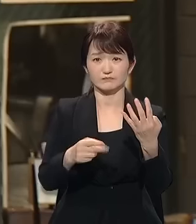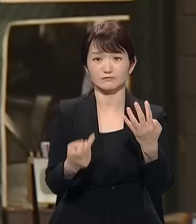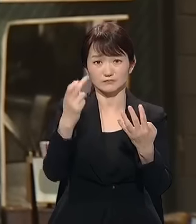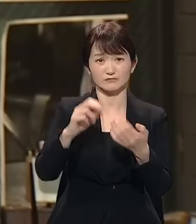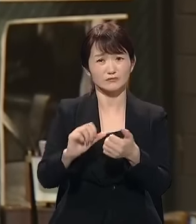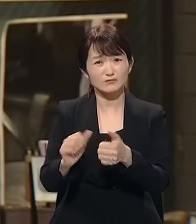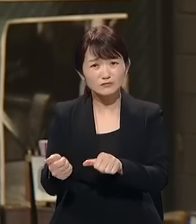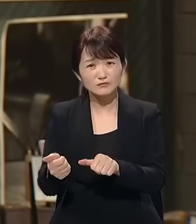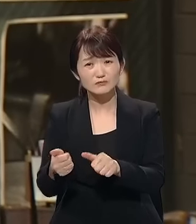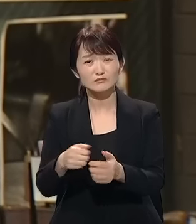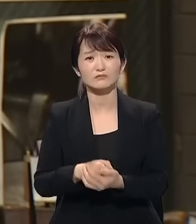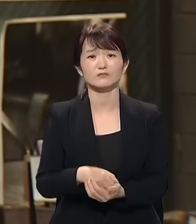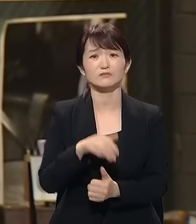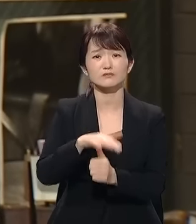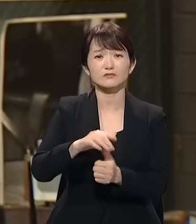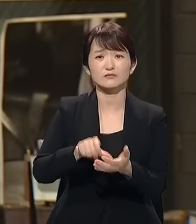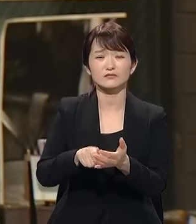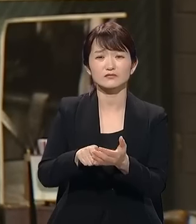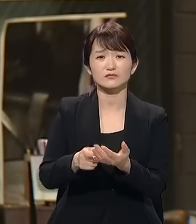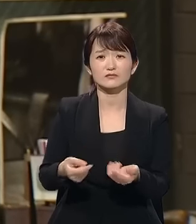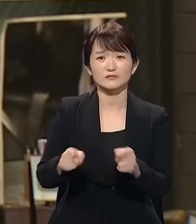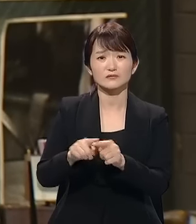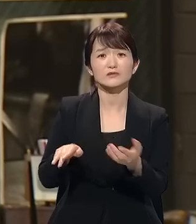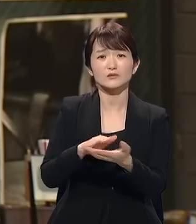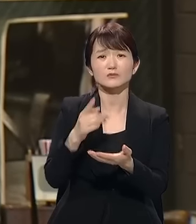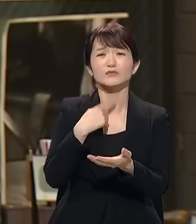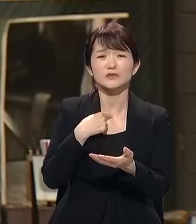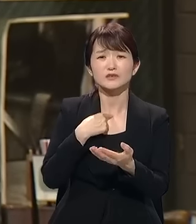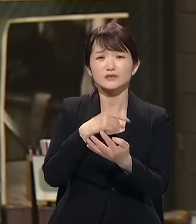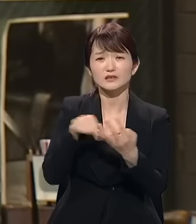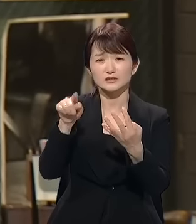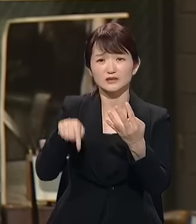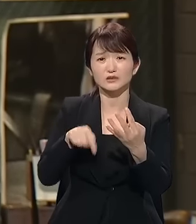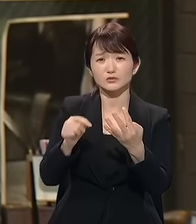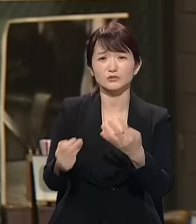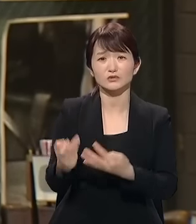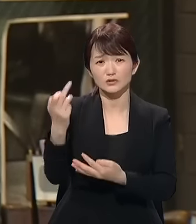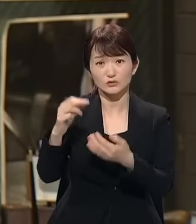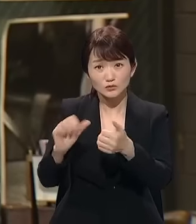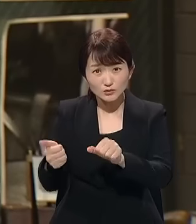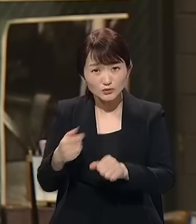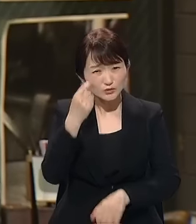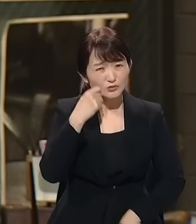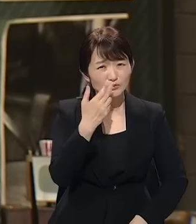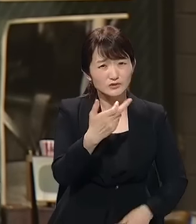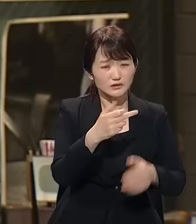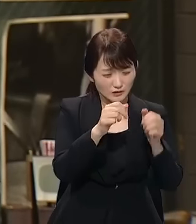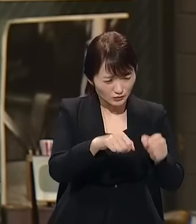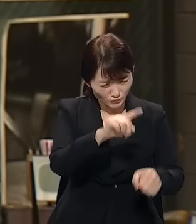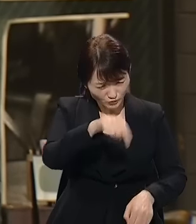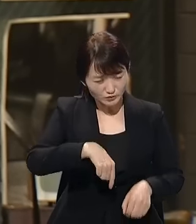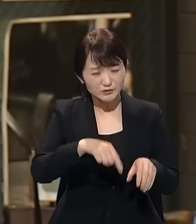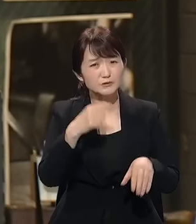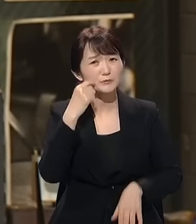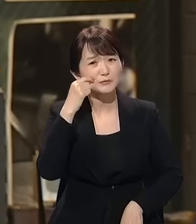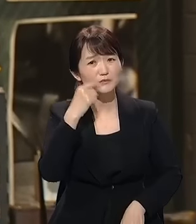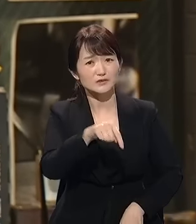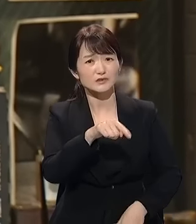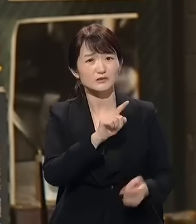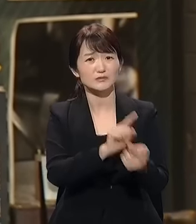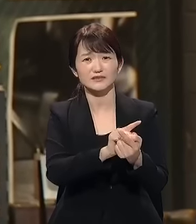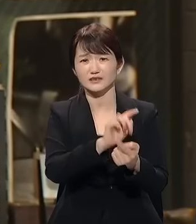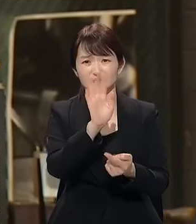죽었어. 어렸을 때부터 놀이터에서 같이 놀던 사촌 형이. 그런데 울산에 있다고 못 와. 아이고 내가 니들하고 상종을 하나